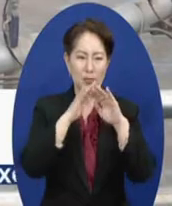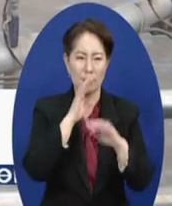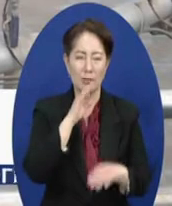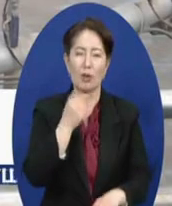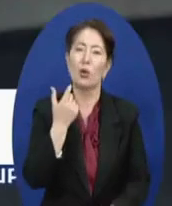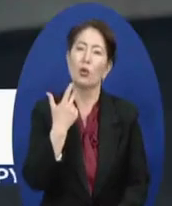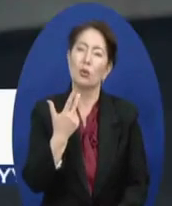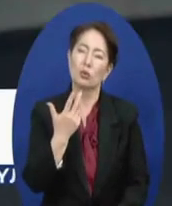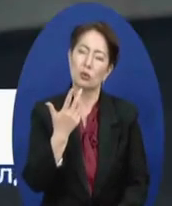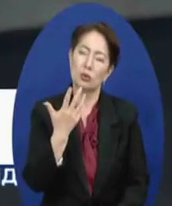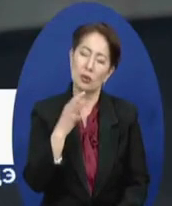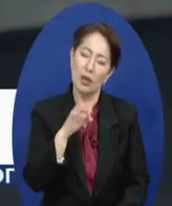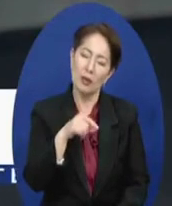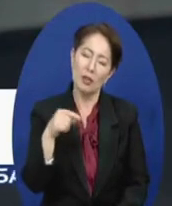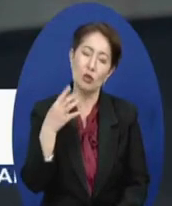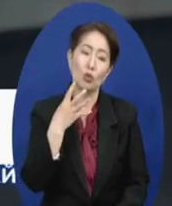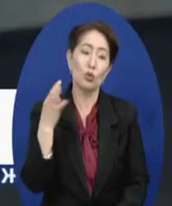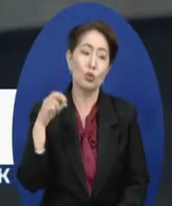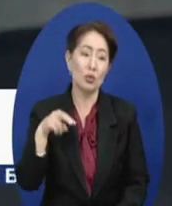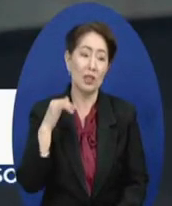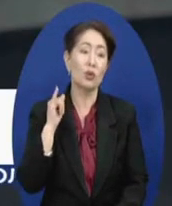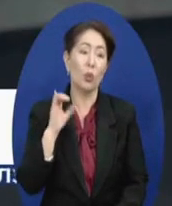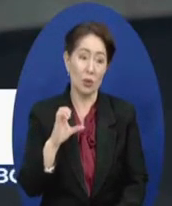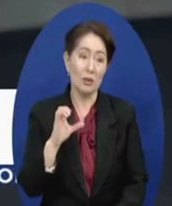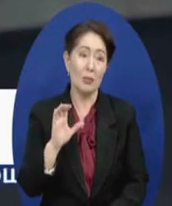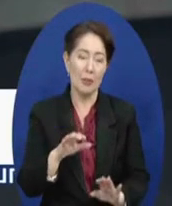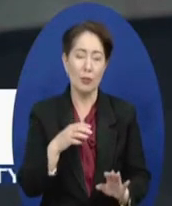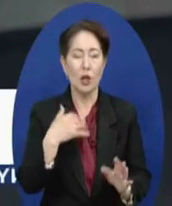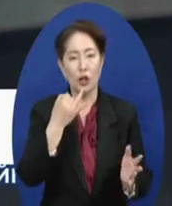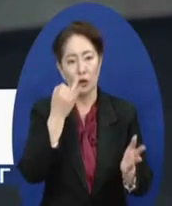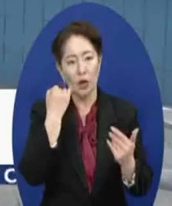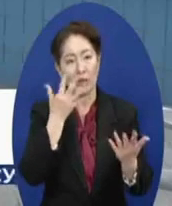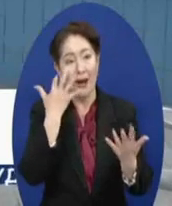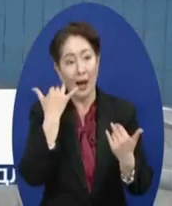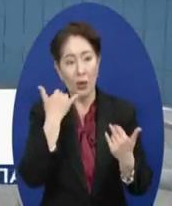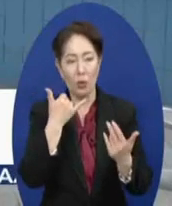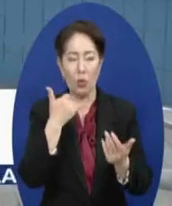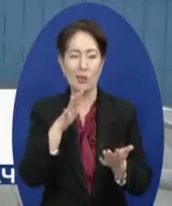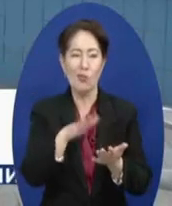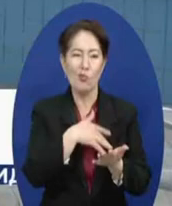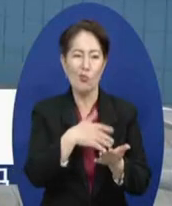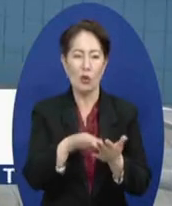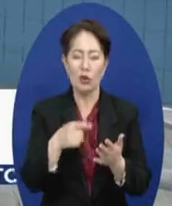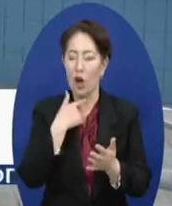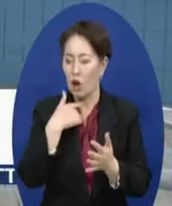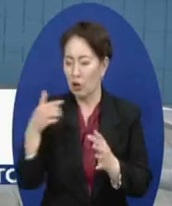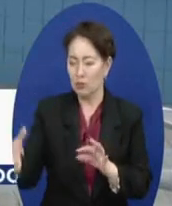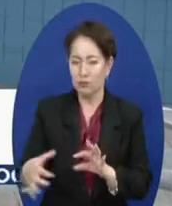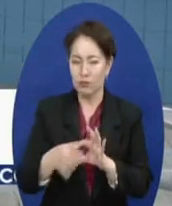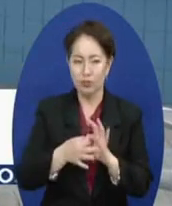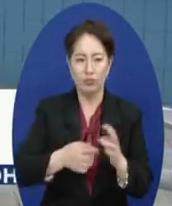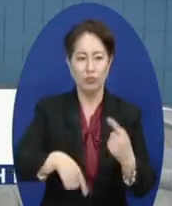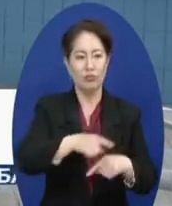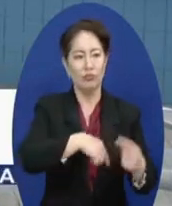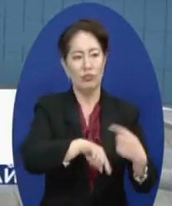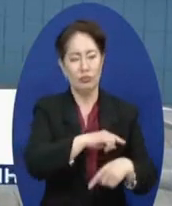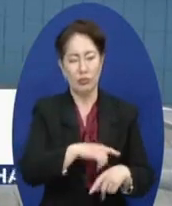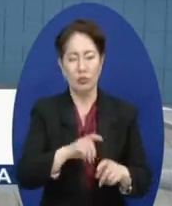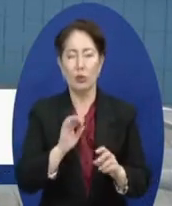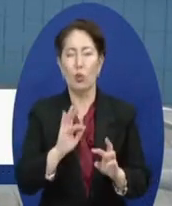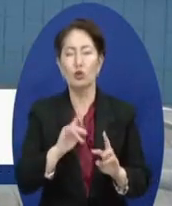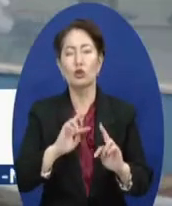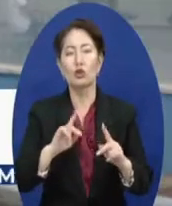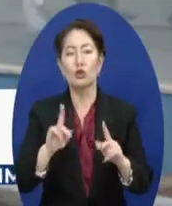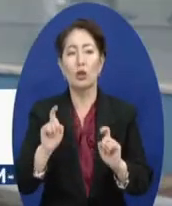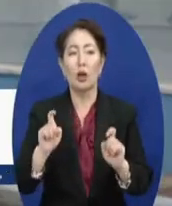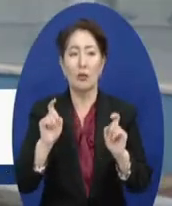дүүргэхэд 350-400 литр ус ордог. 7-10 хоногт ус бүрддэг учраас байнгын төв шугамаас усаа татаж усан оргилуурыг